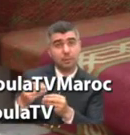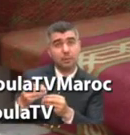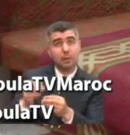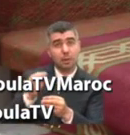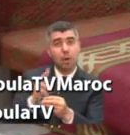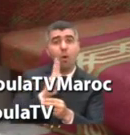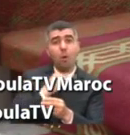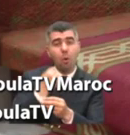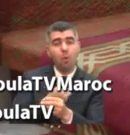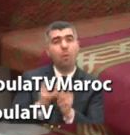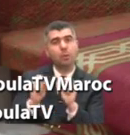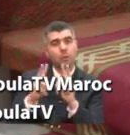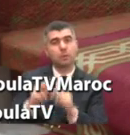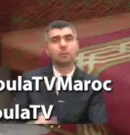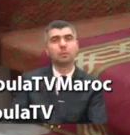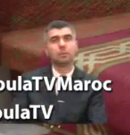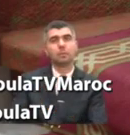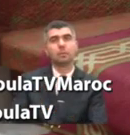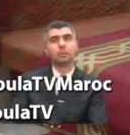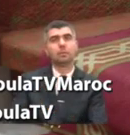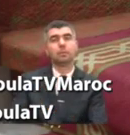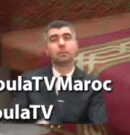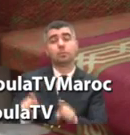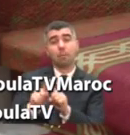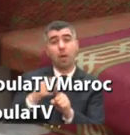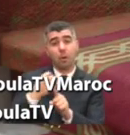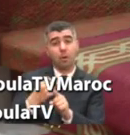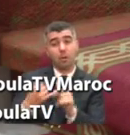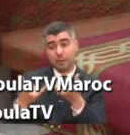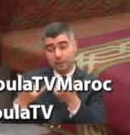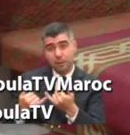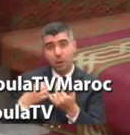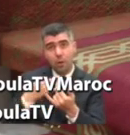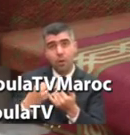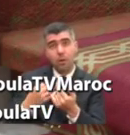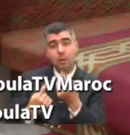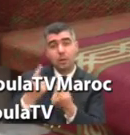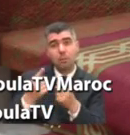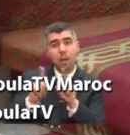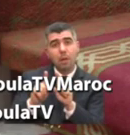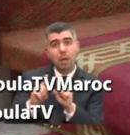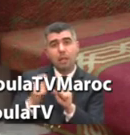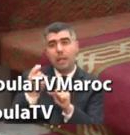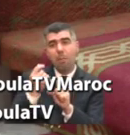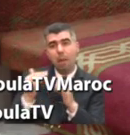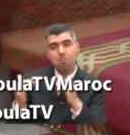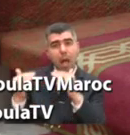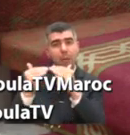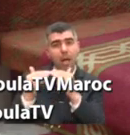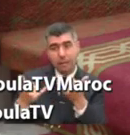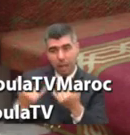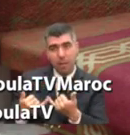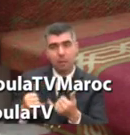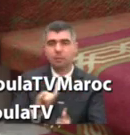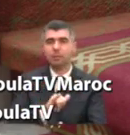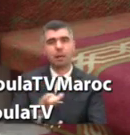الحكومة غاتحمل مسؤوليتها، ولكن راه ماشي بين عشية وضحاها، غير قلنا تسقيف أراه دروك.